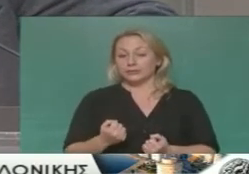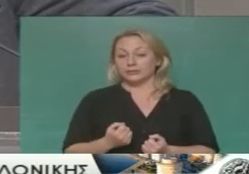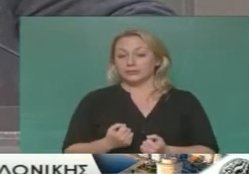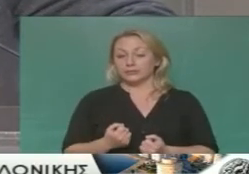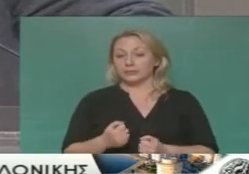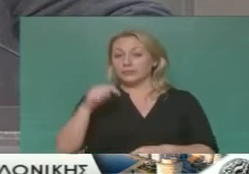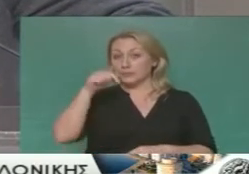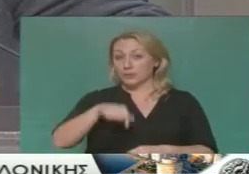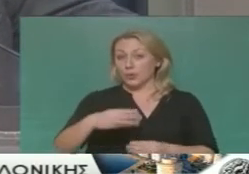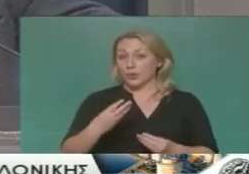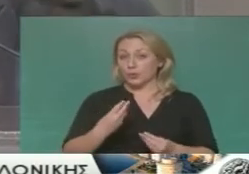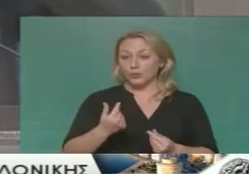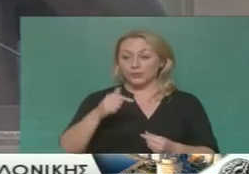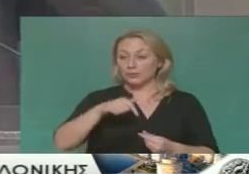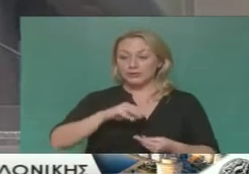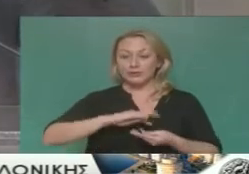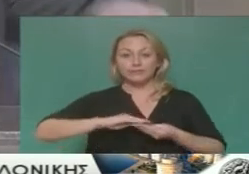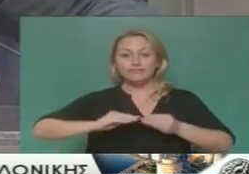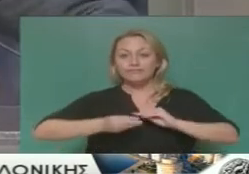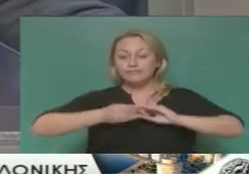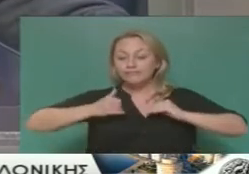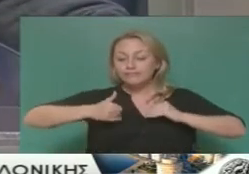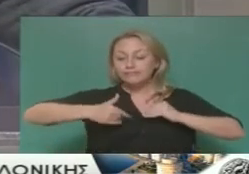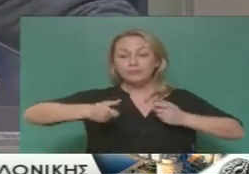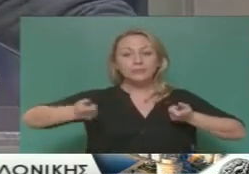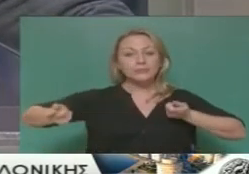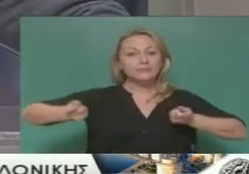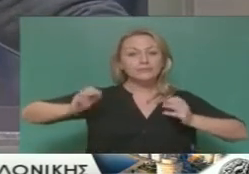και τι μοντέλο θα πρέπει να ακολουθηθεί.